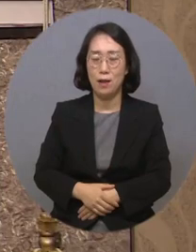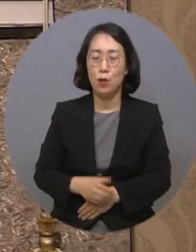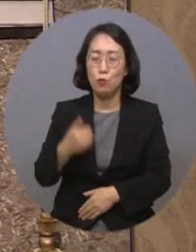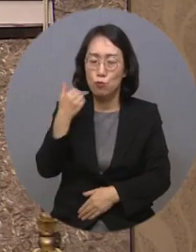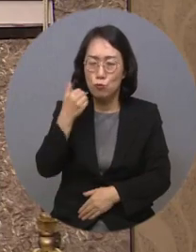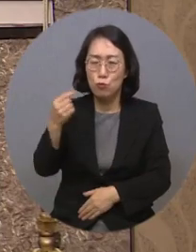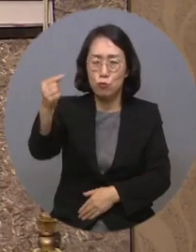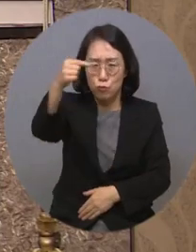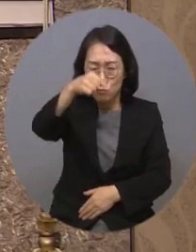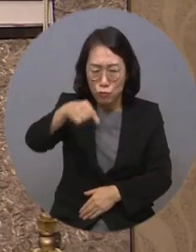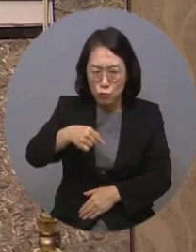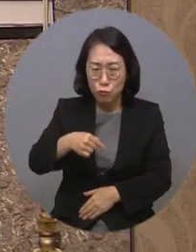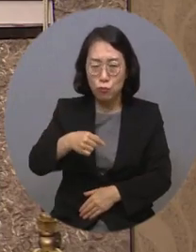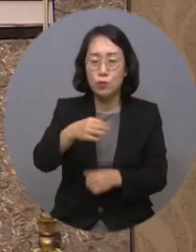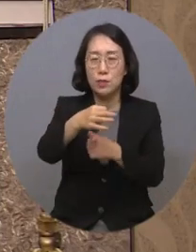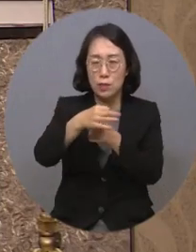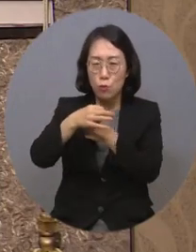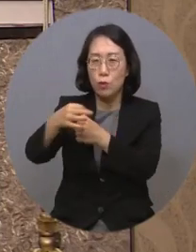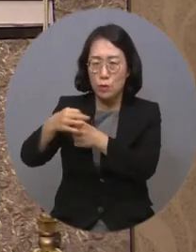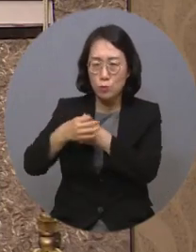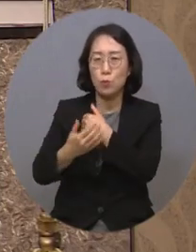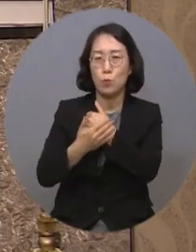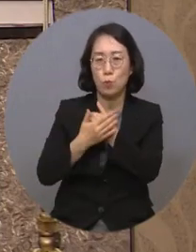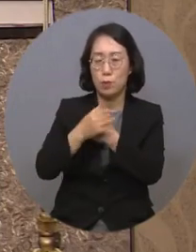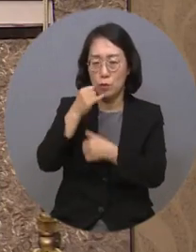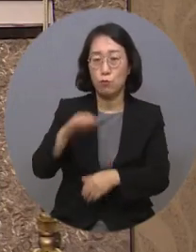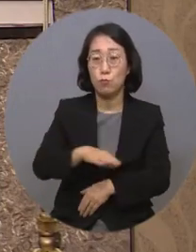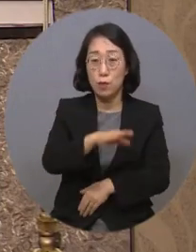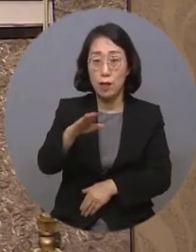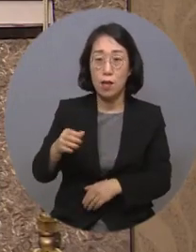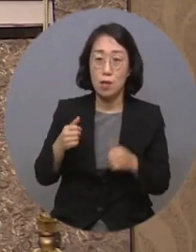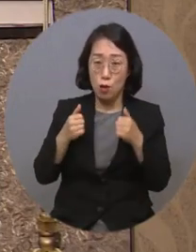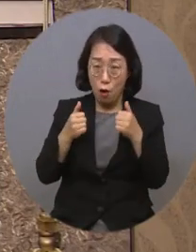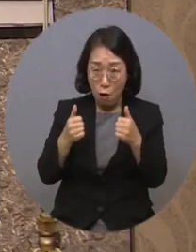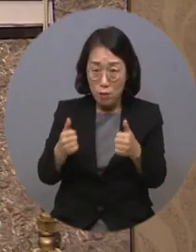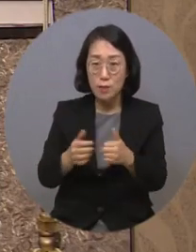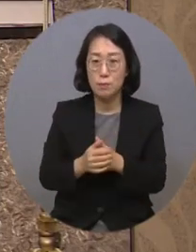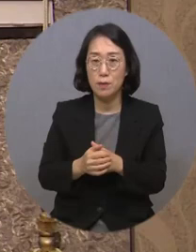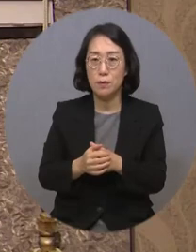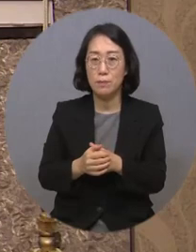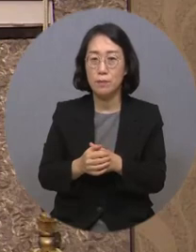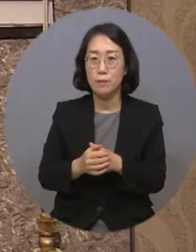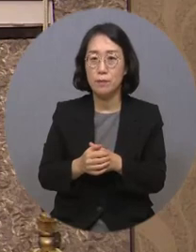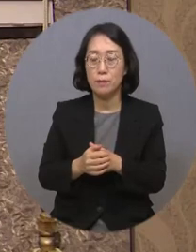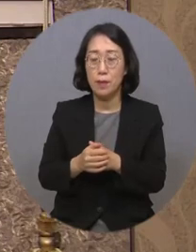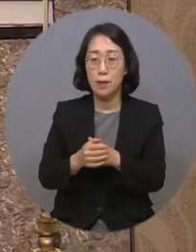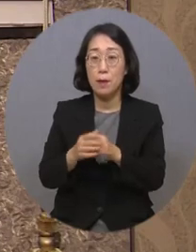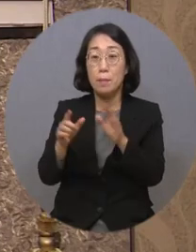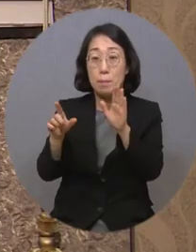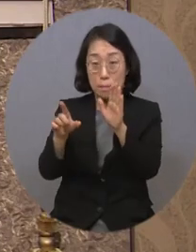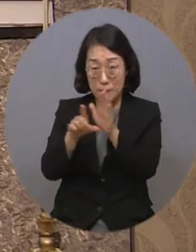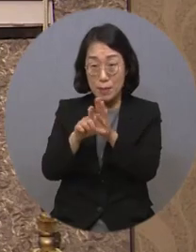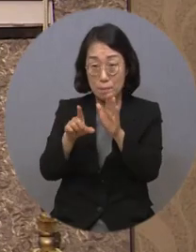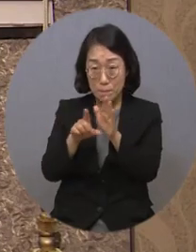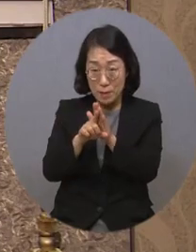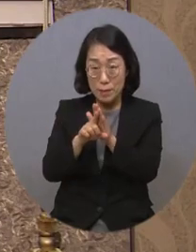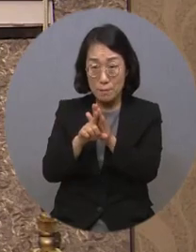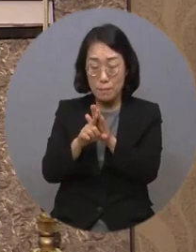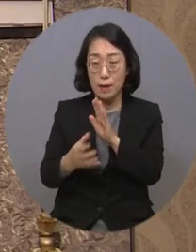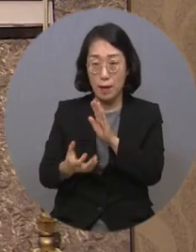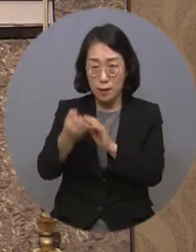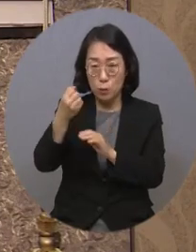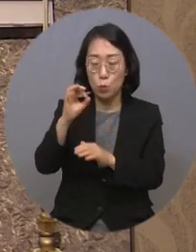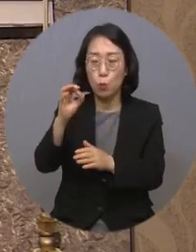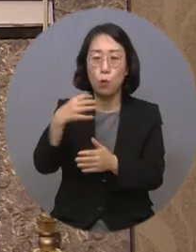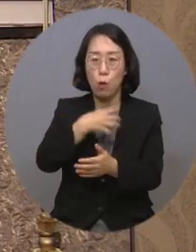누군가를 통해서 분명히 지원이 된다. 우리가 정말 열심히 이제 신앙적인 어떤 개념 속에서 그걸 본 거죠. 돈 걱정할